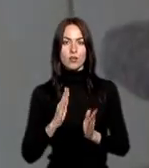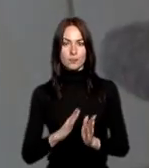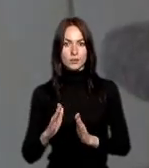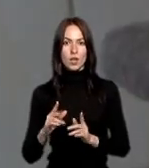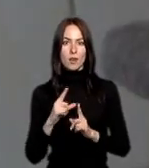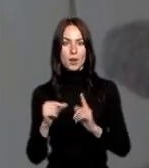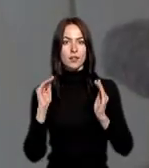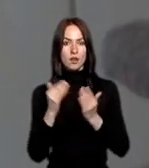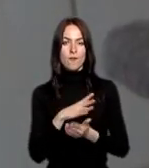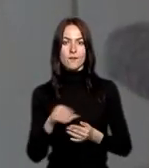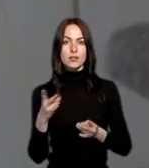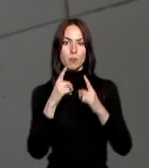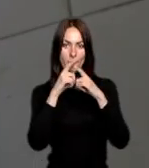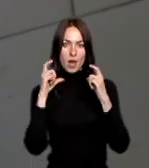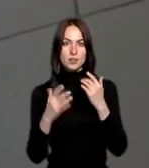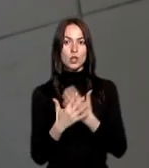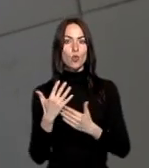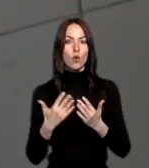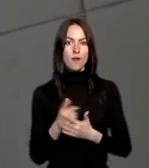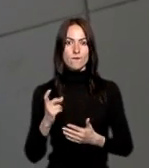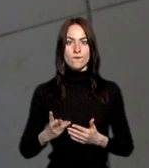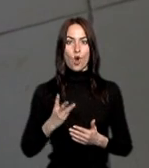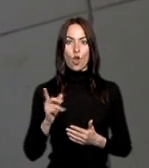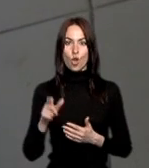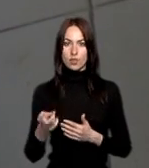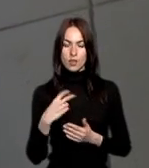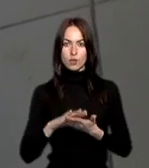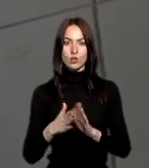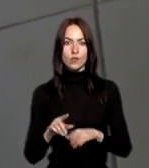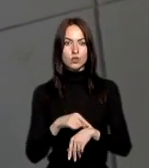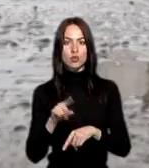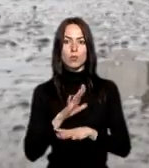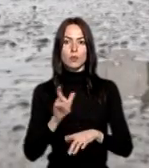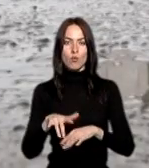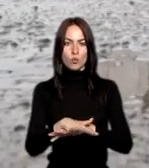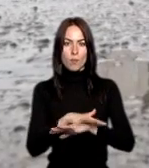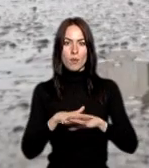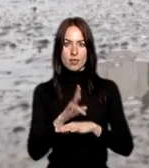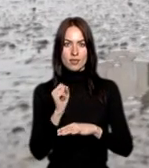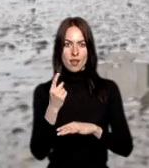бути маски та рукавички. З волонтерами узгоджують час, щоб не виникало скупчення людей на території.